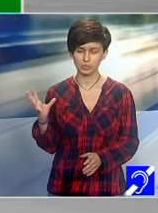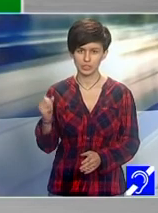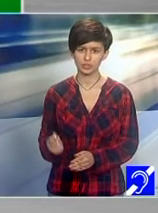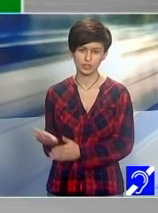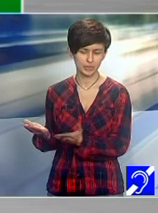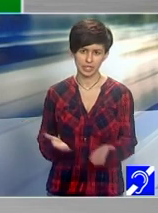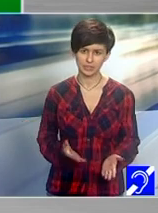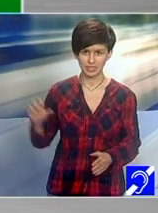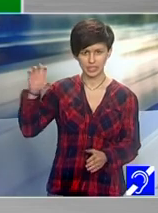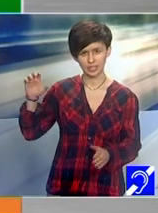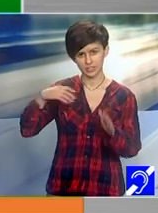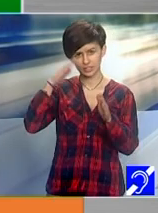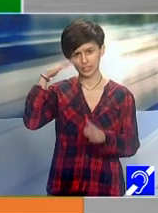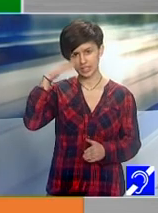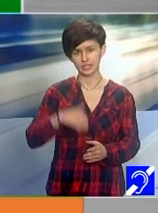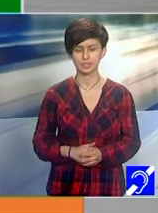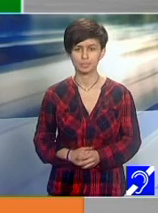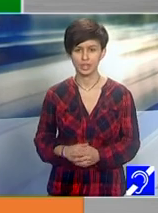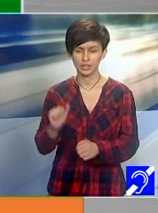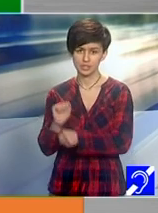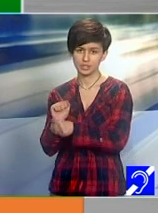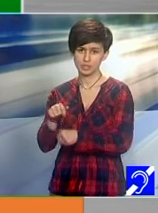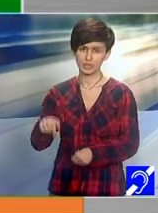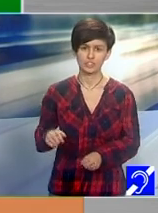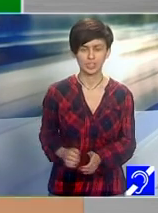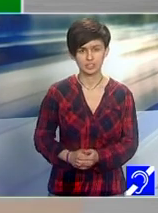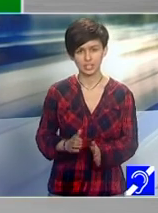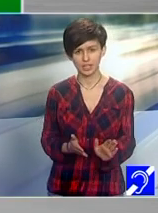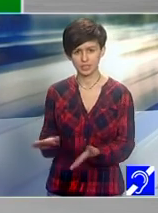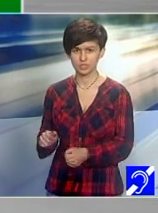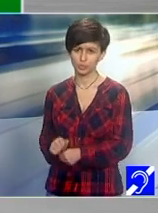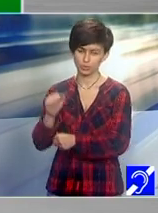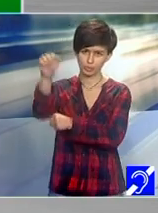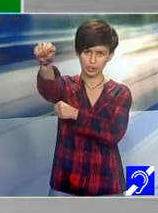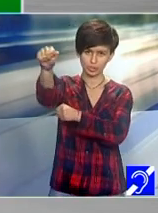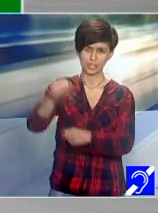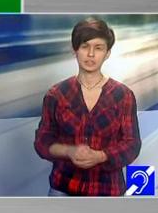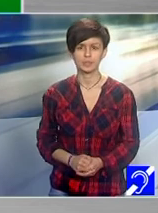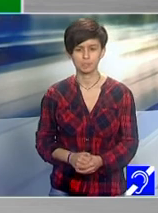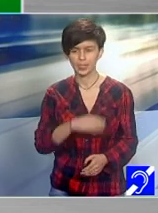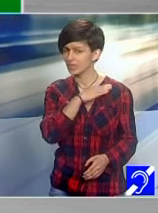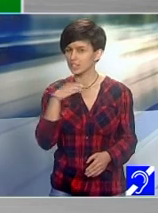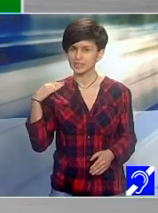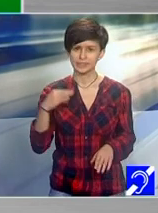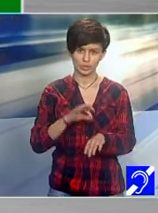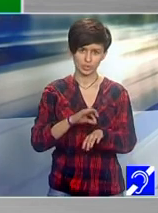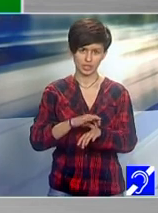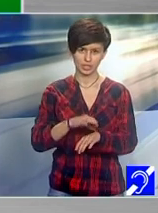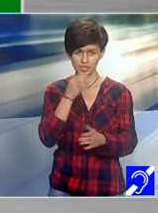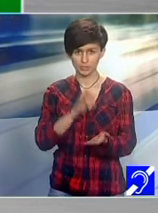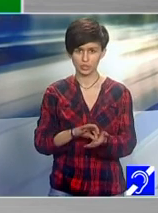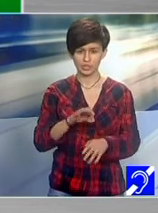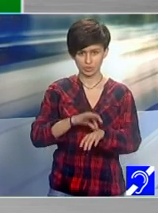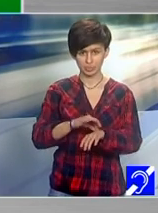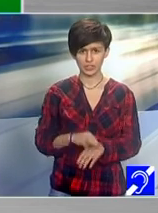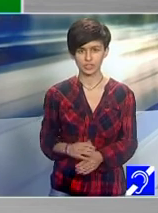Bună ziua și bun găsit la Transilvania la zi. Săptămâna aceasta a început sub semnul protestelor. Sătui de promisiuni, medicii au intrat în grevă japoneză